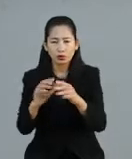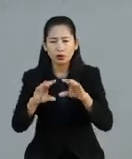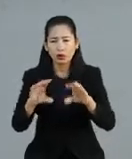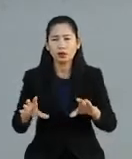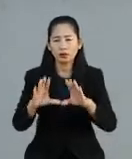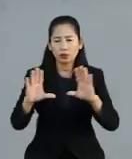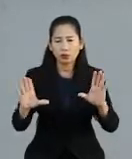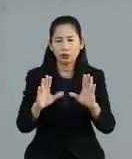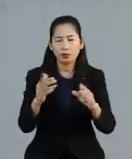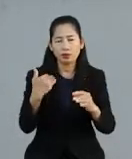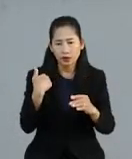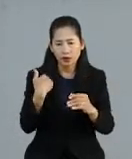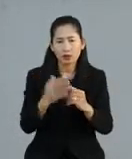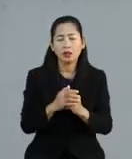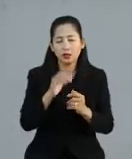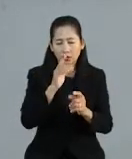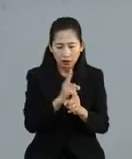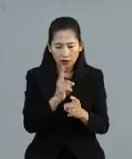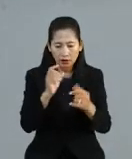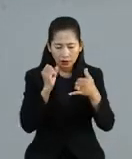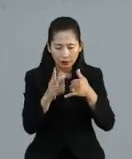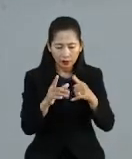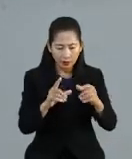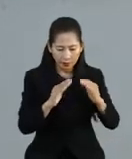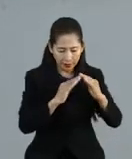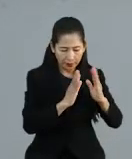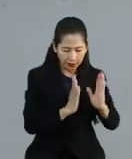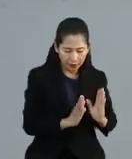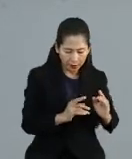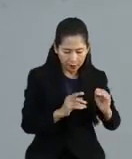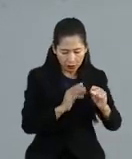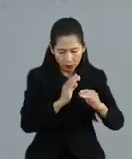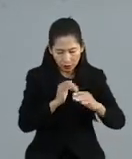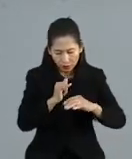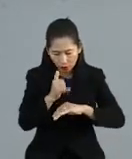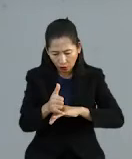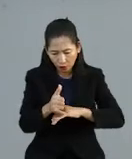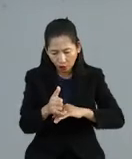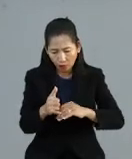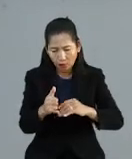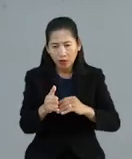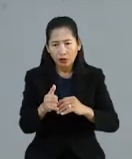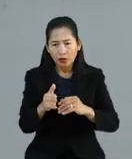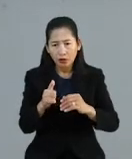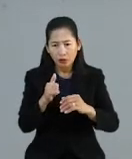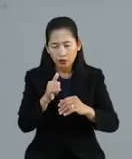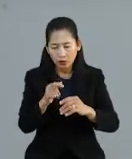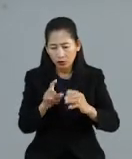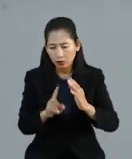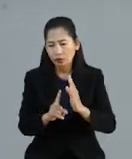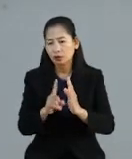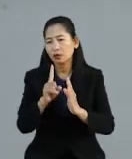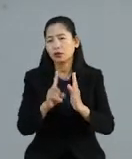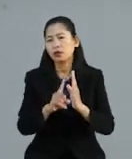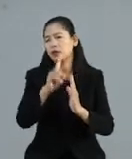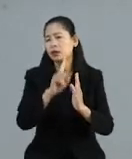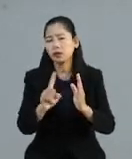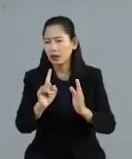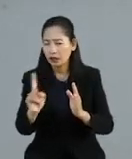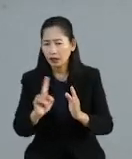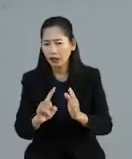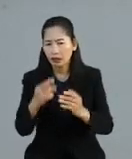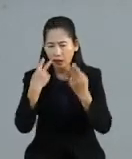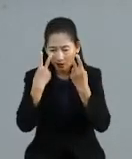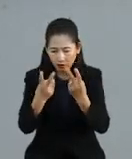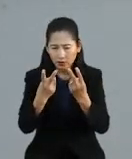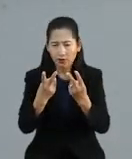lạnh thông thông miên chờ nè trong con trời chập đam tranh tận áp theo sụp hóa chờ lòng cảm chắc là con đã mơ tam sinh nhà pruin tại chờ lòng cắt từ khẳng nạc lại khẳng nạc là đau